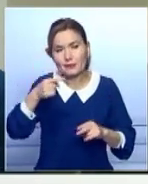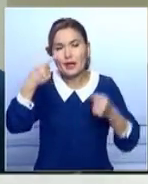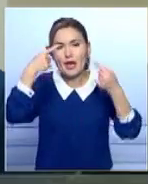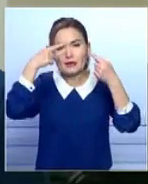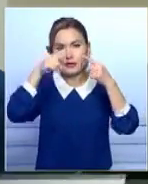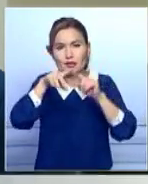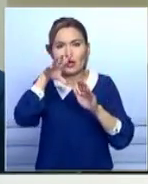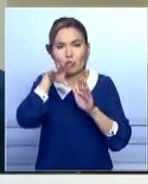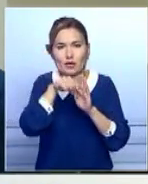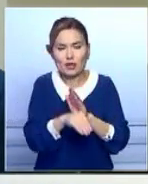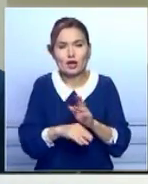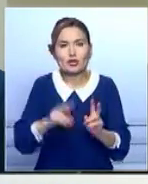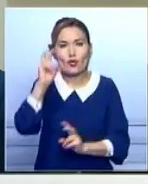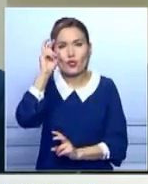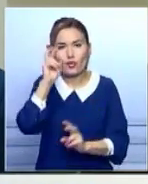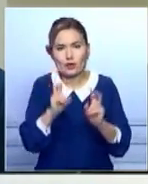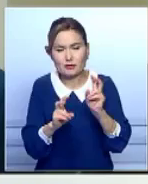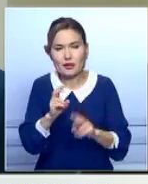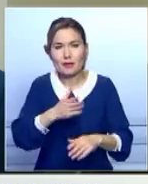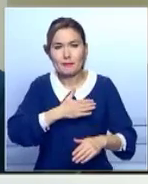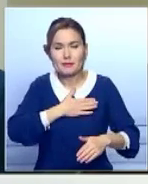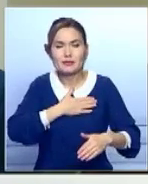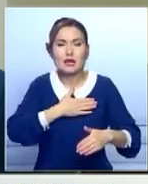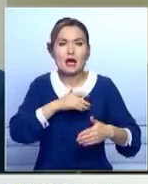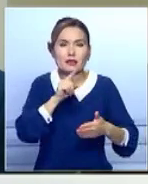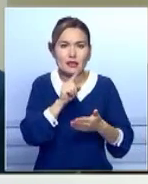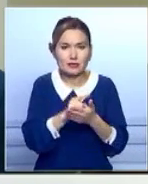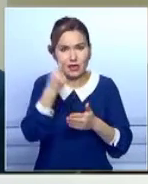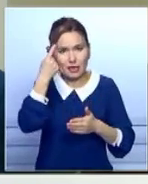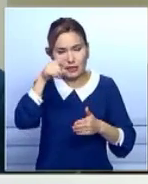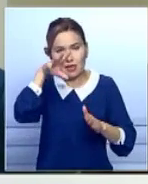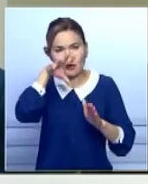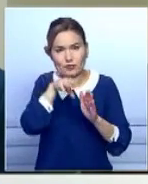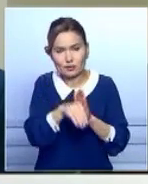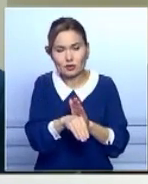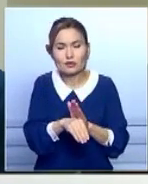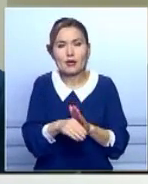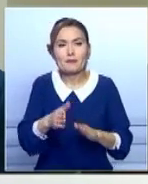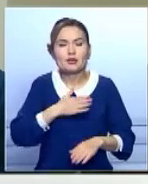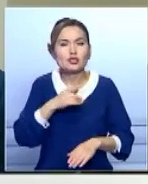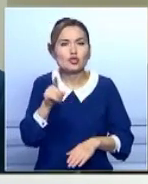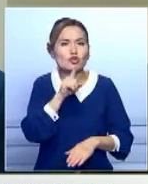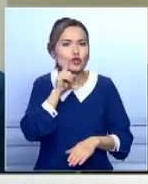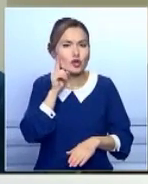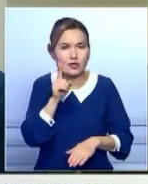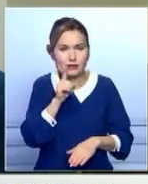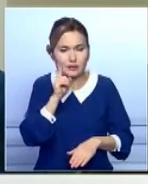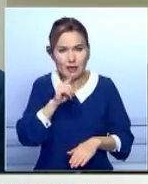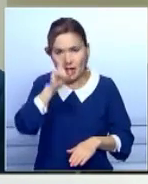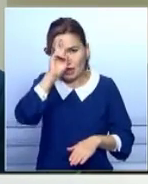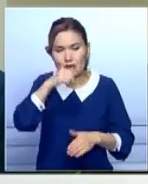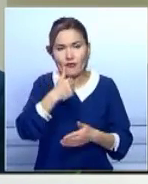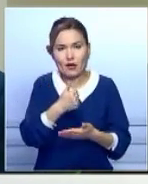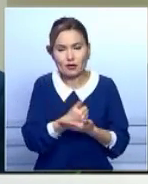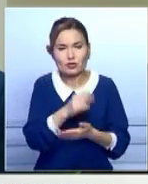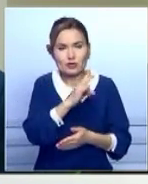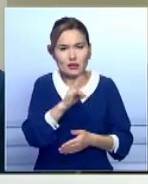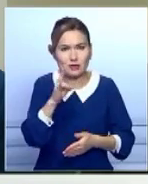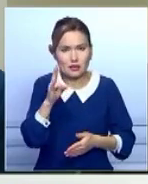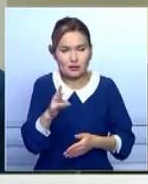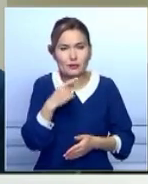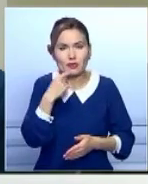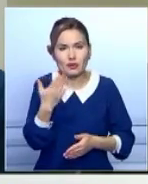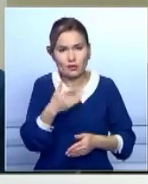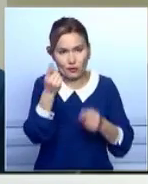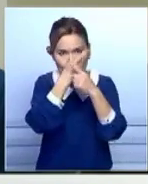өнеркәсіпке енгізу ол жастардың еңбегі болады. Елбасының осы жолдауын жастар болып, бәріміз бір ауыздан бір